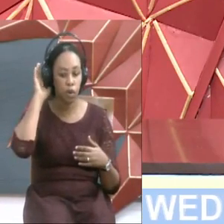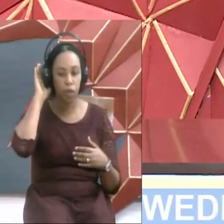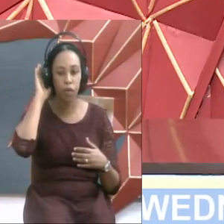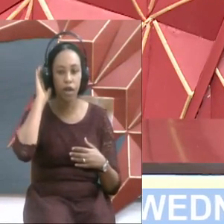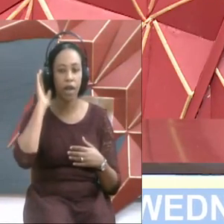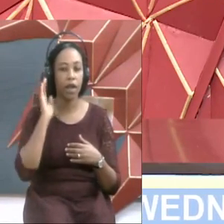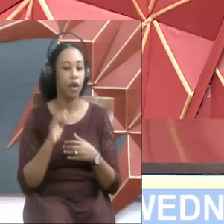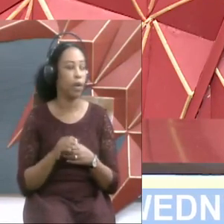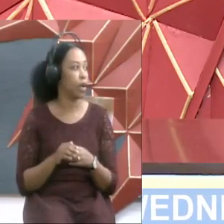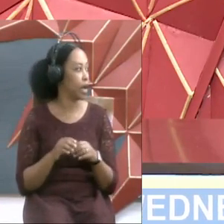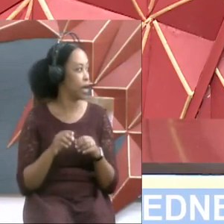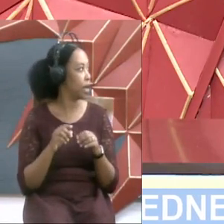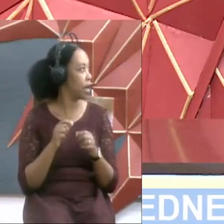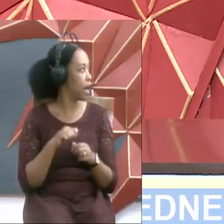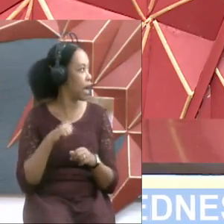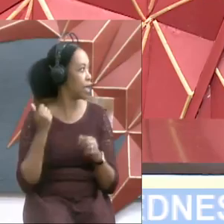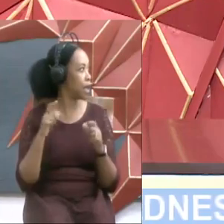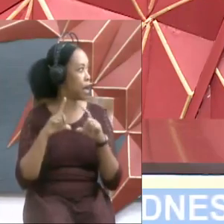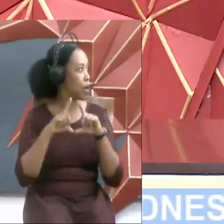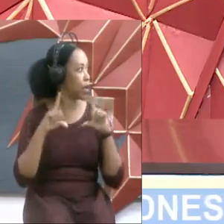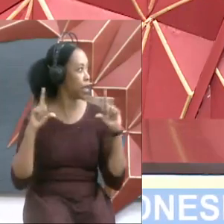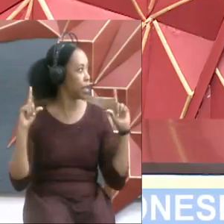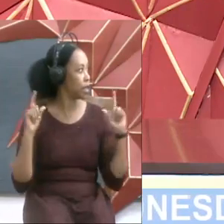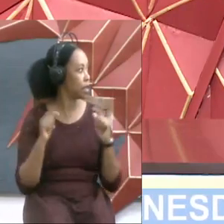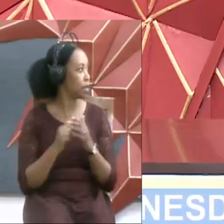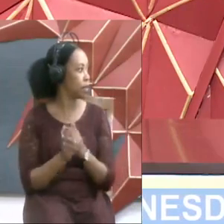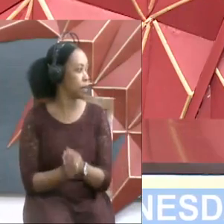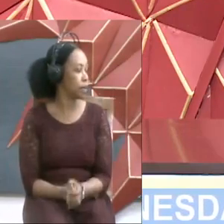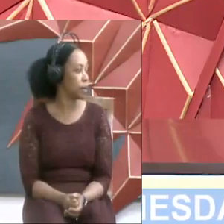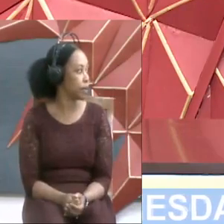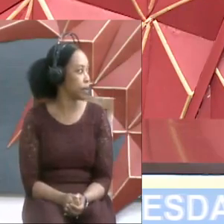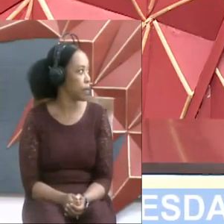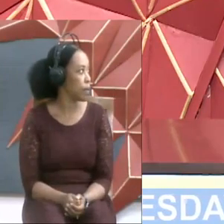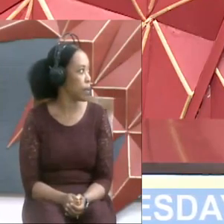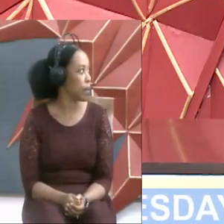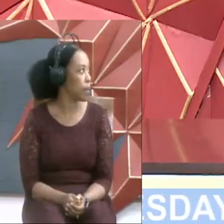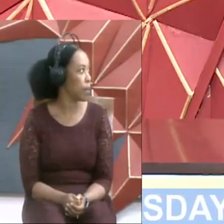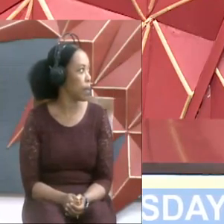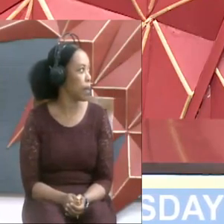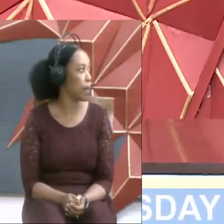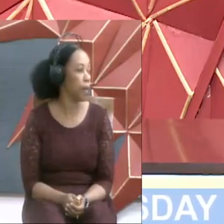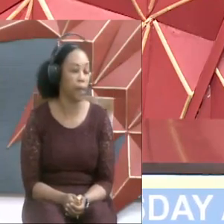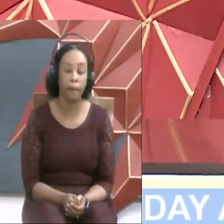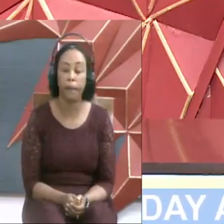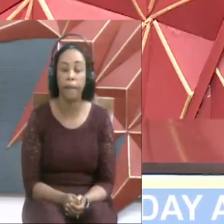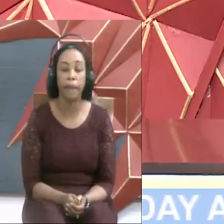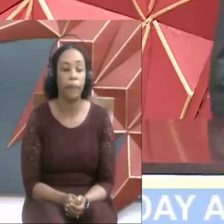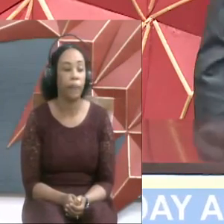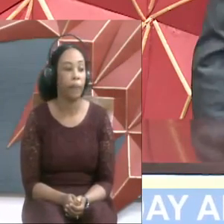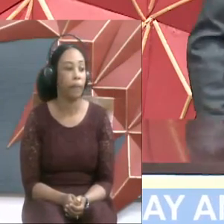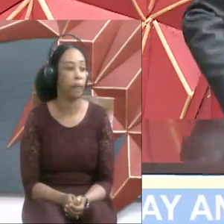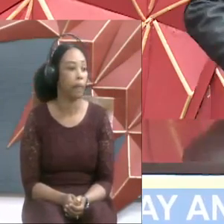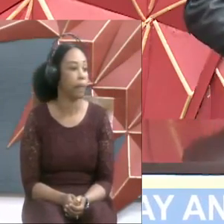joie d'écouter le Kirundi? Que Dieu te bénisse.